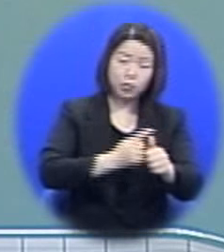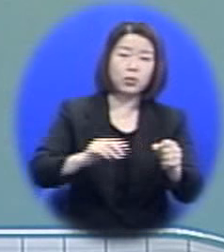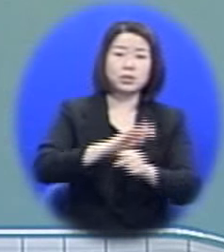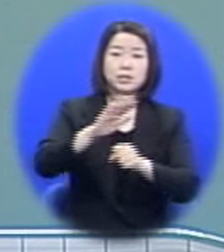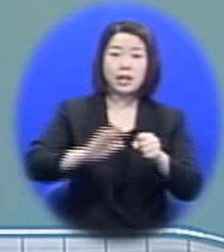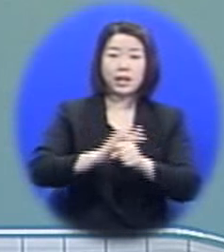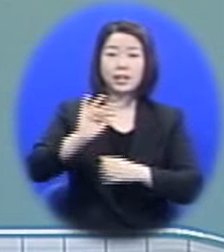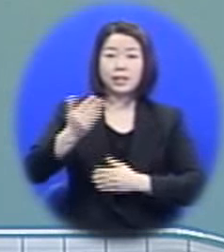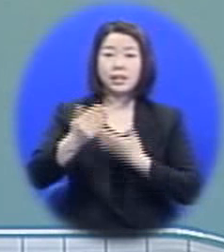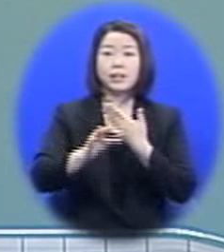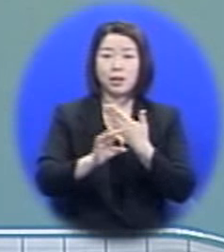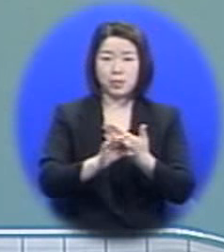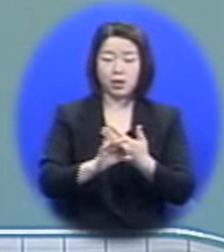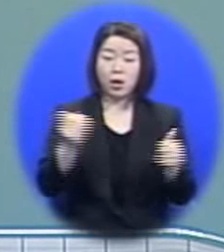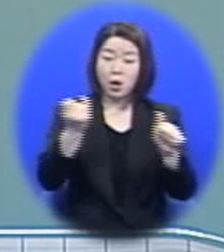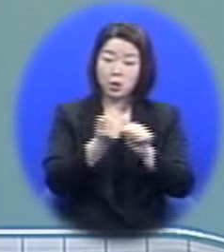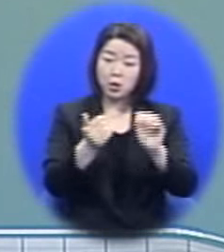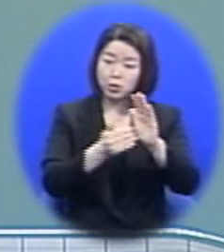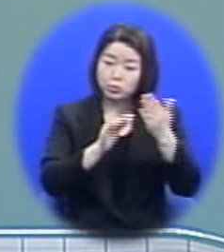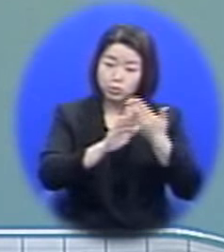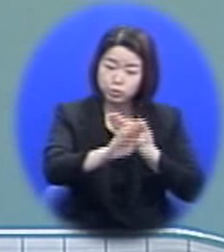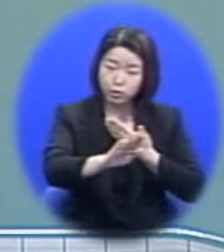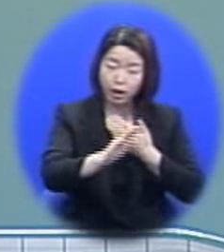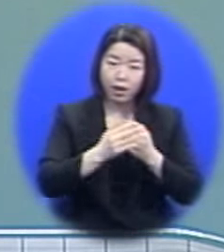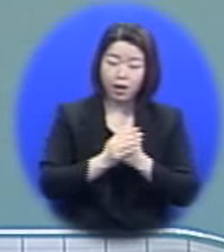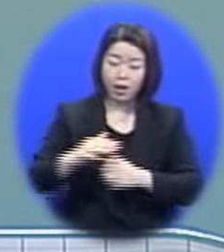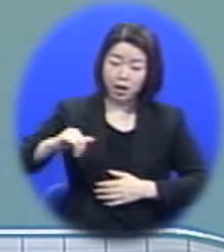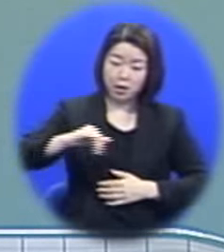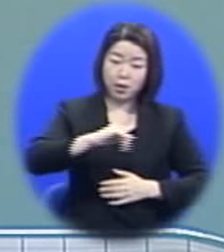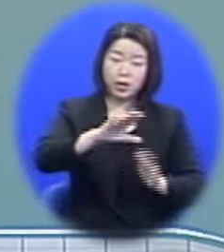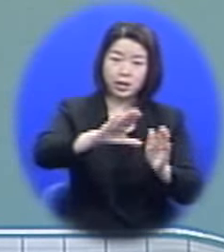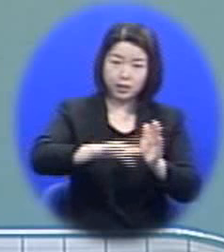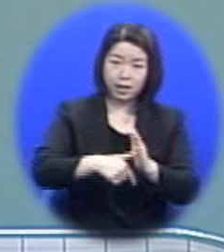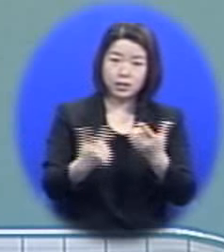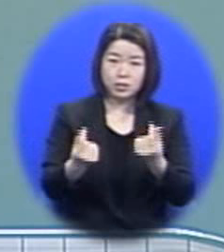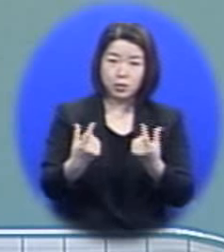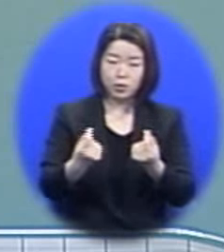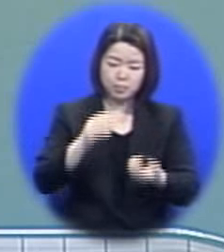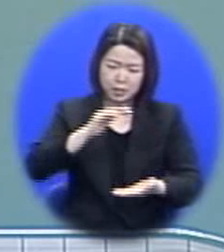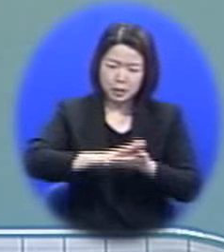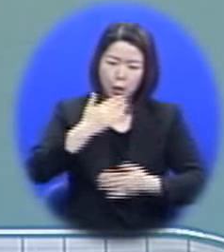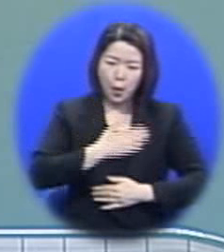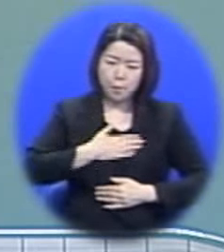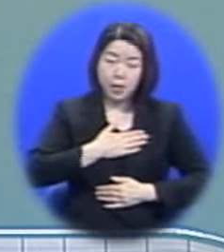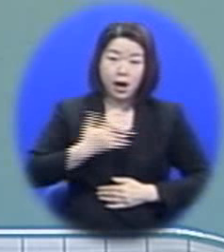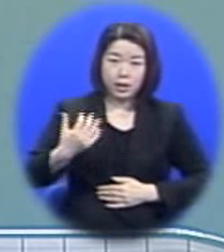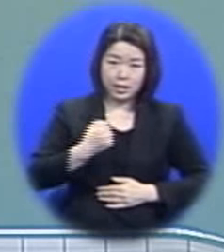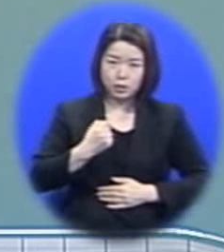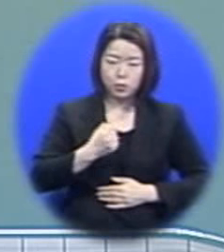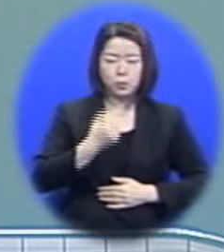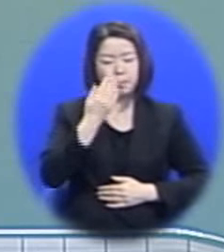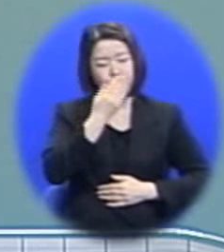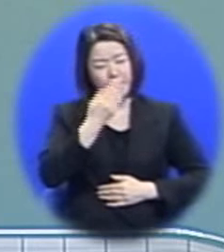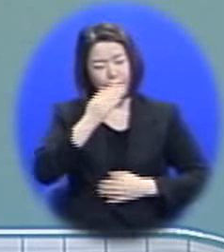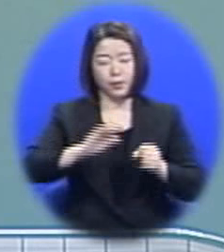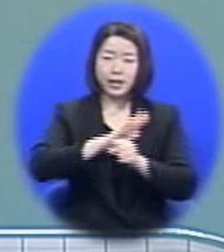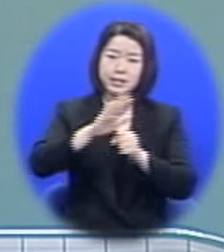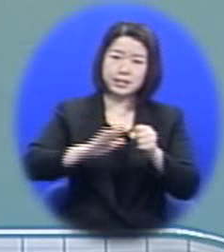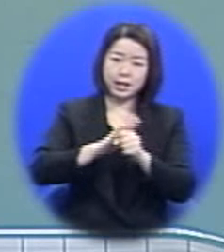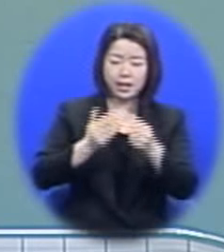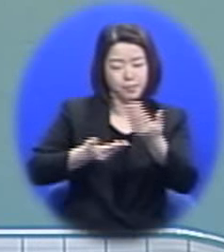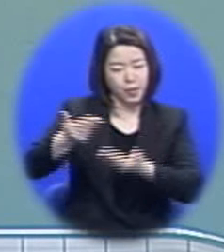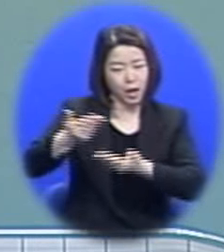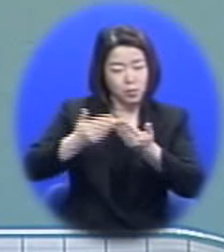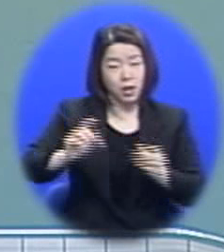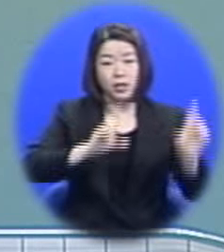된다면 결혼하고 난 다음에 연애할 때처럼 그렇게 계속 이제 뜨거운 감정 가지고 로맨틱한 사랑을 나누며 살게